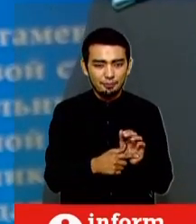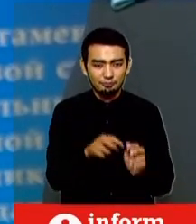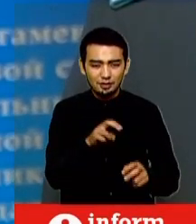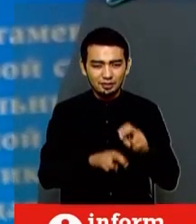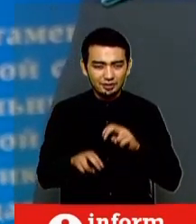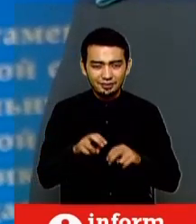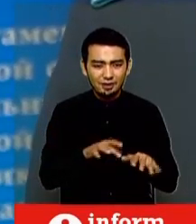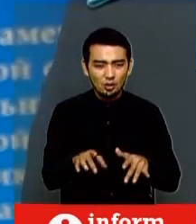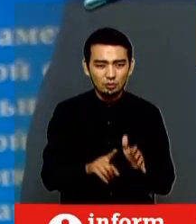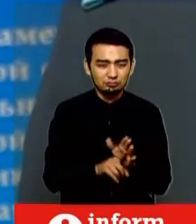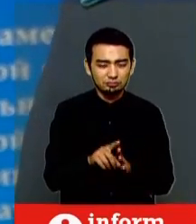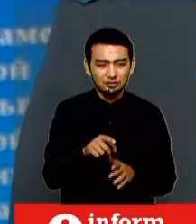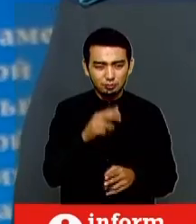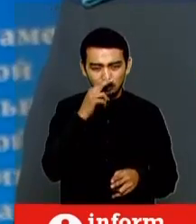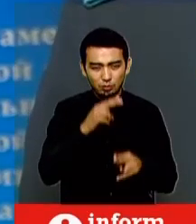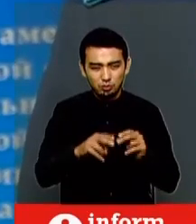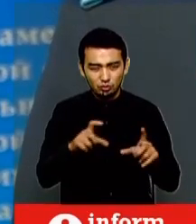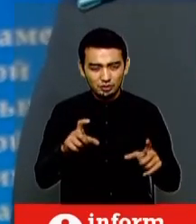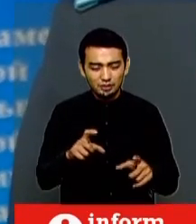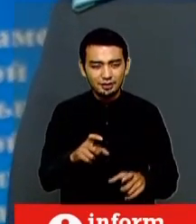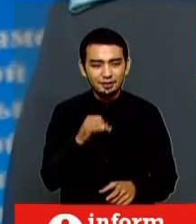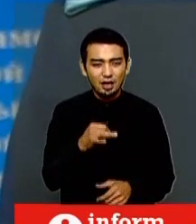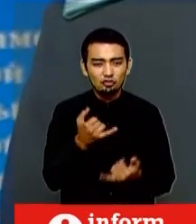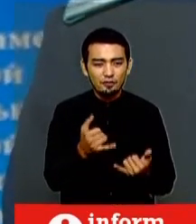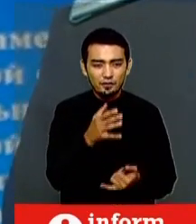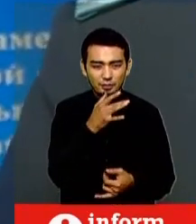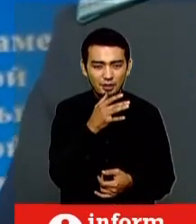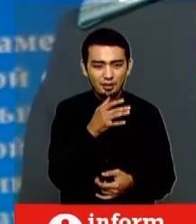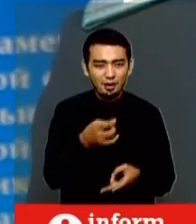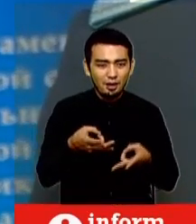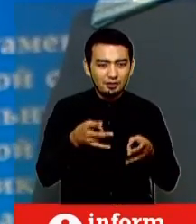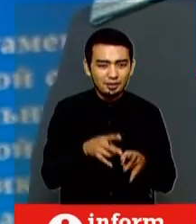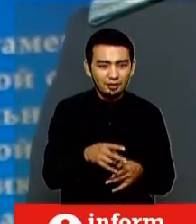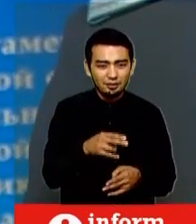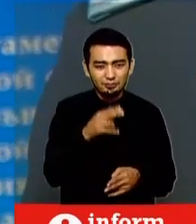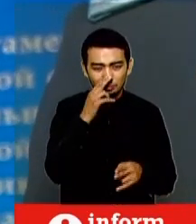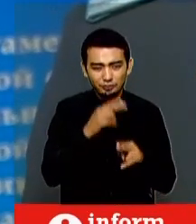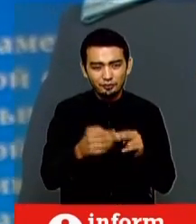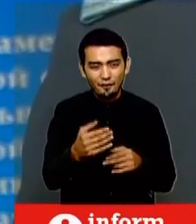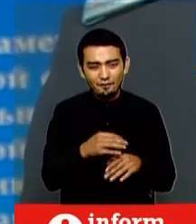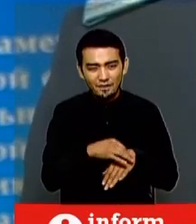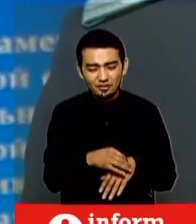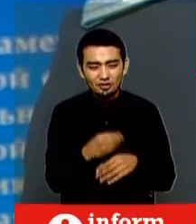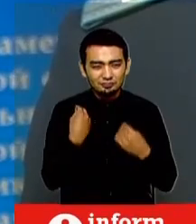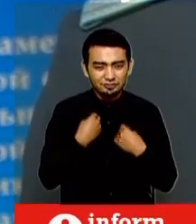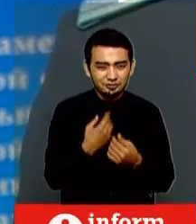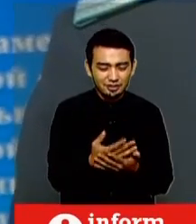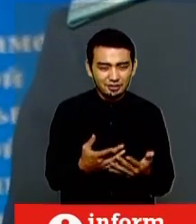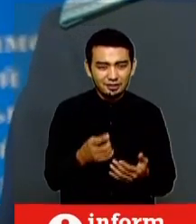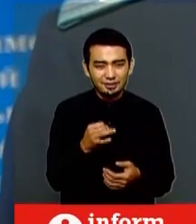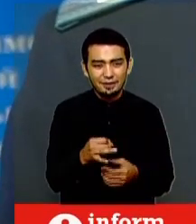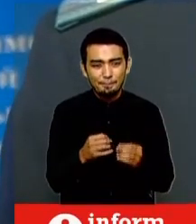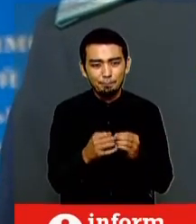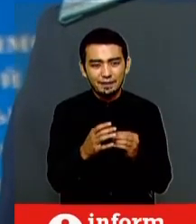дел в отношении без вести пропавших лиц. В настоящее время остаток без вести пропавших лиц составляет